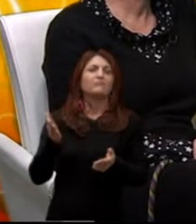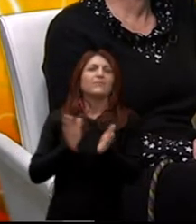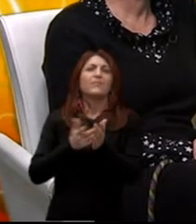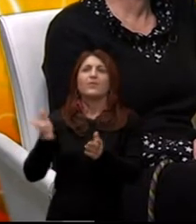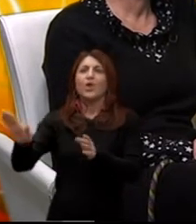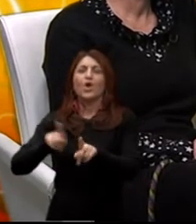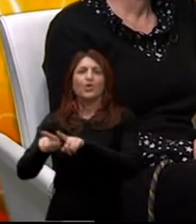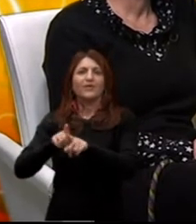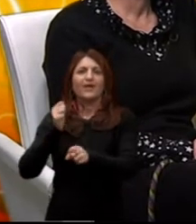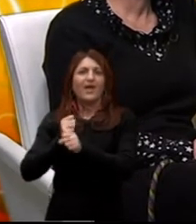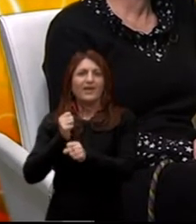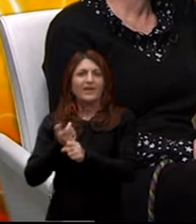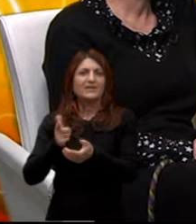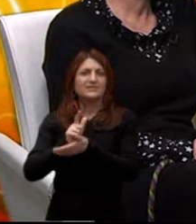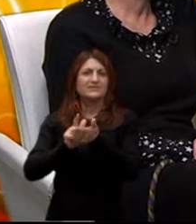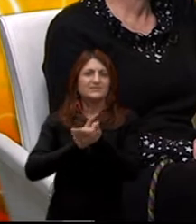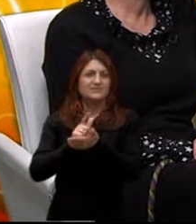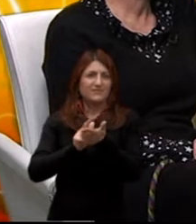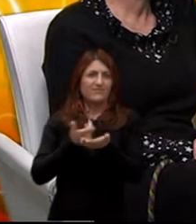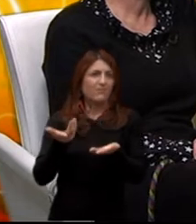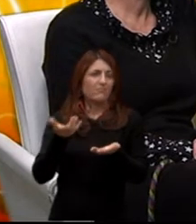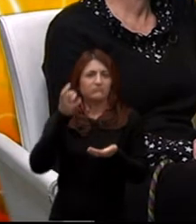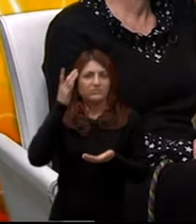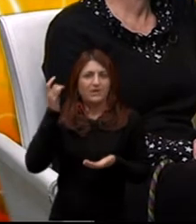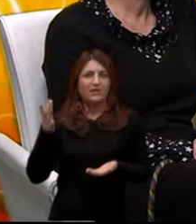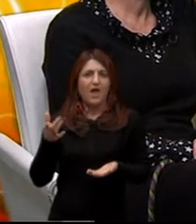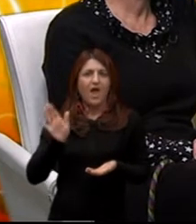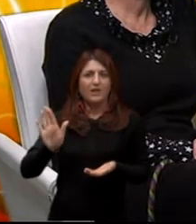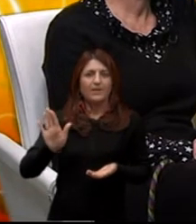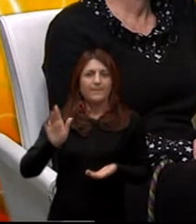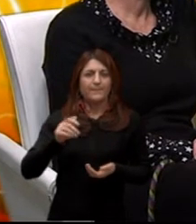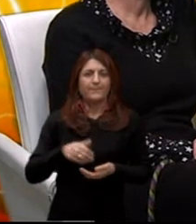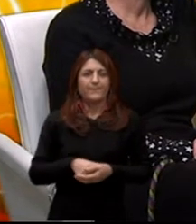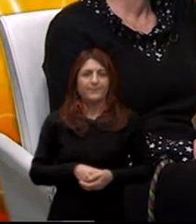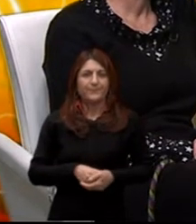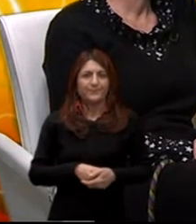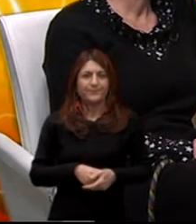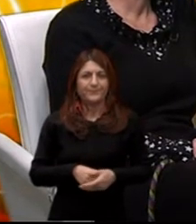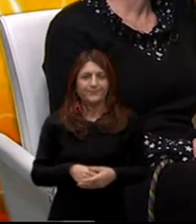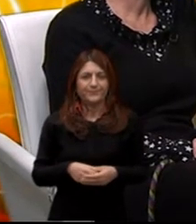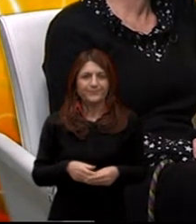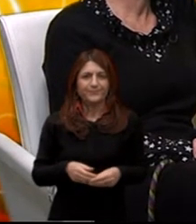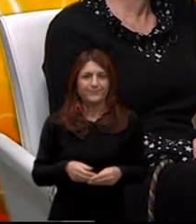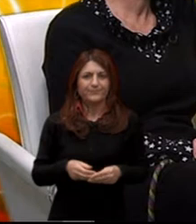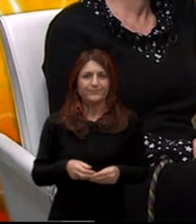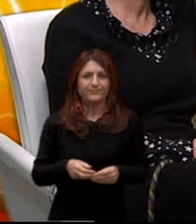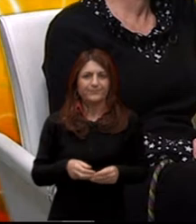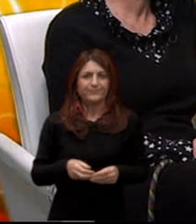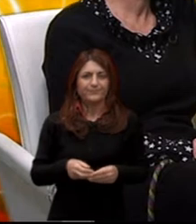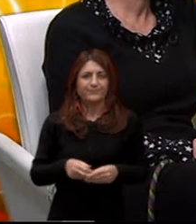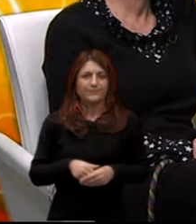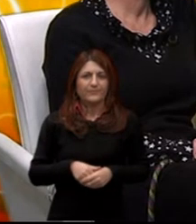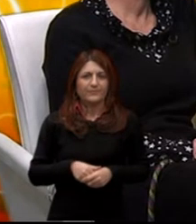svaki dan tijekom radnog tjedna su te osobe kod nas u centru na poldnevnom boravku. Isto tako što se tiče